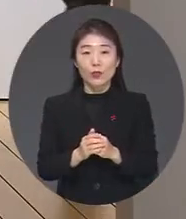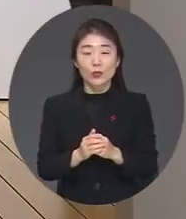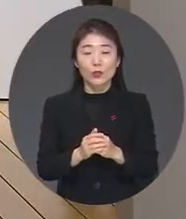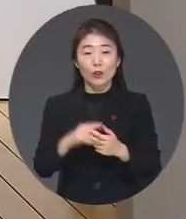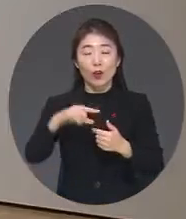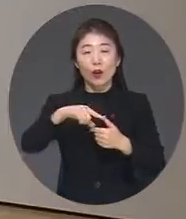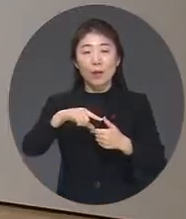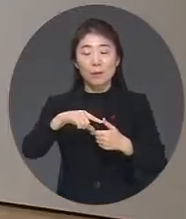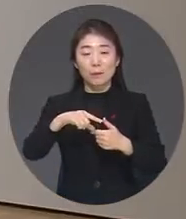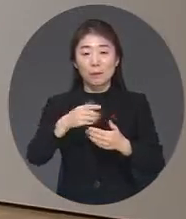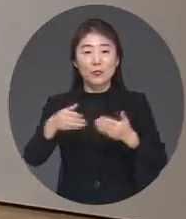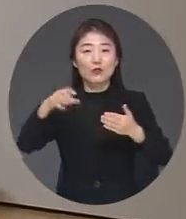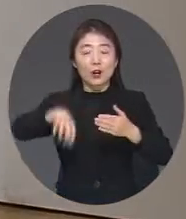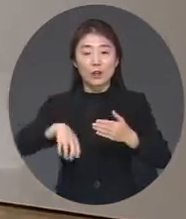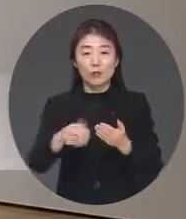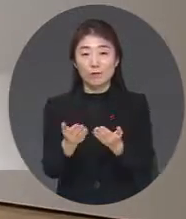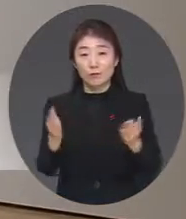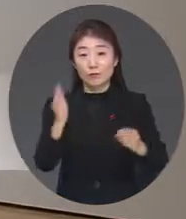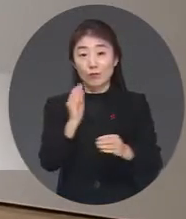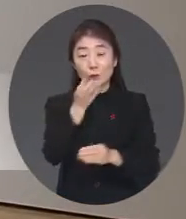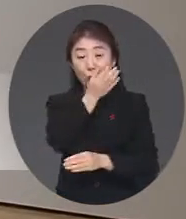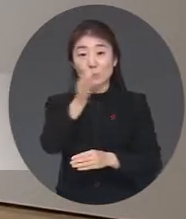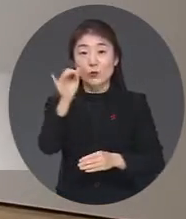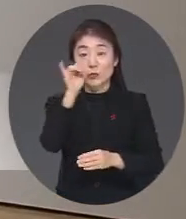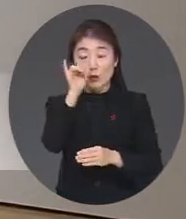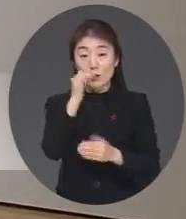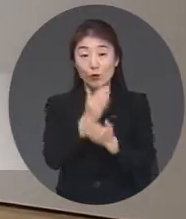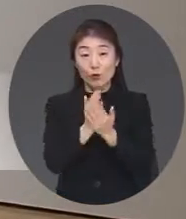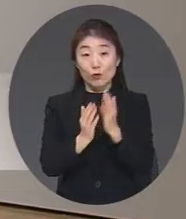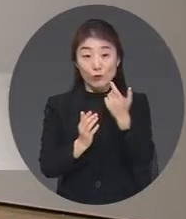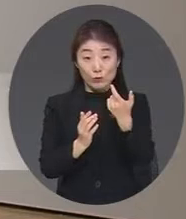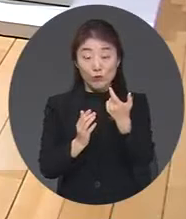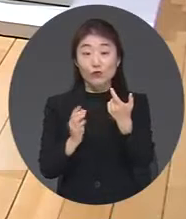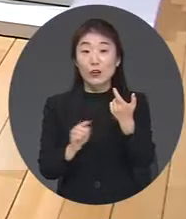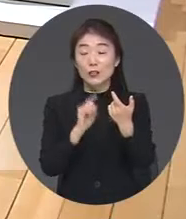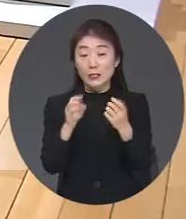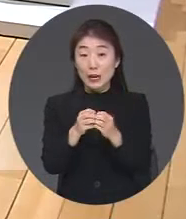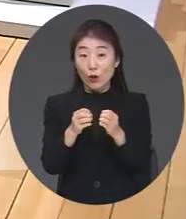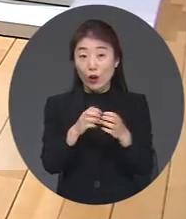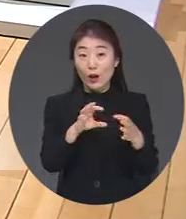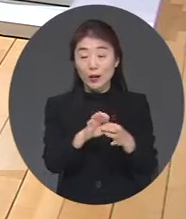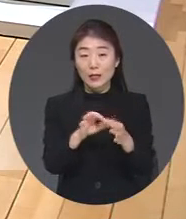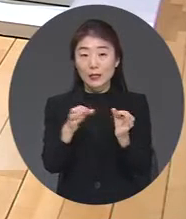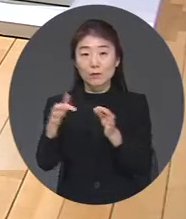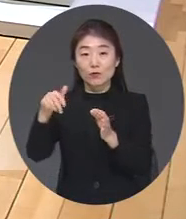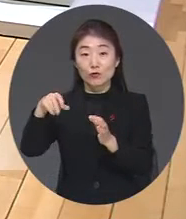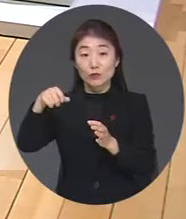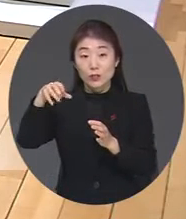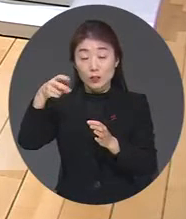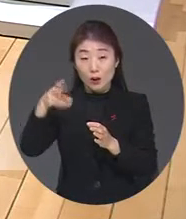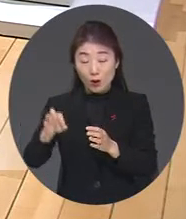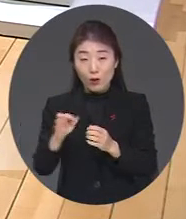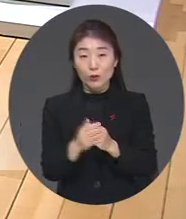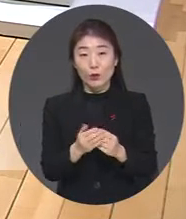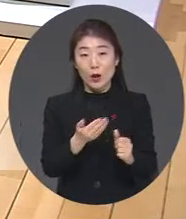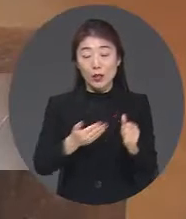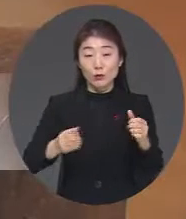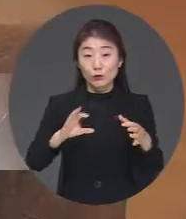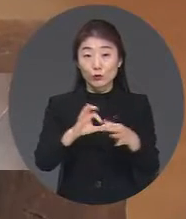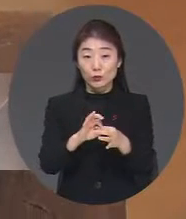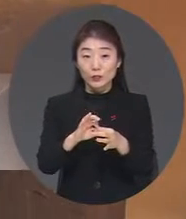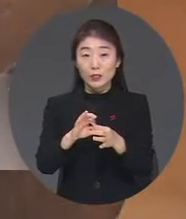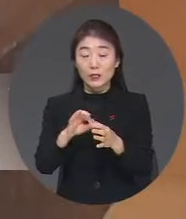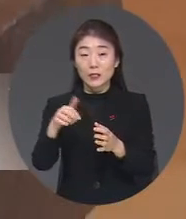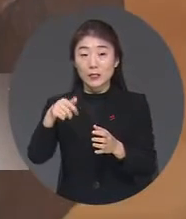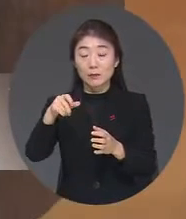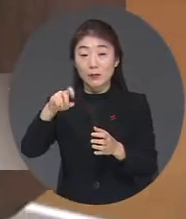도립미술관에서 열리고 있습니다. 전시된 작품 60점 중에는 창원 출신인 김종영 작가와 하동 출신인 김경 작가